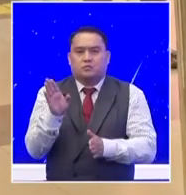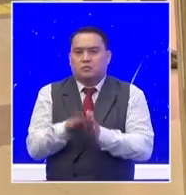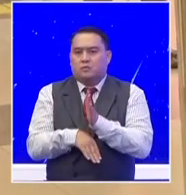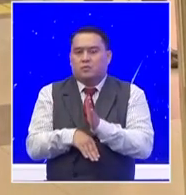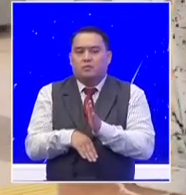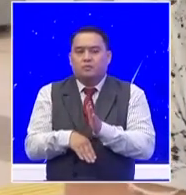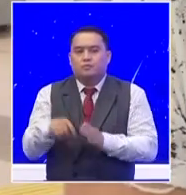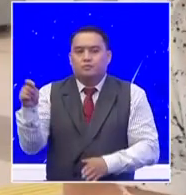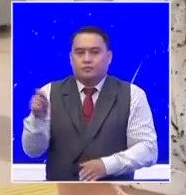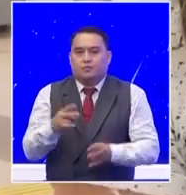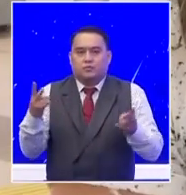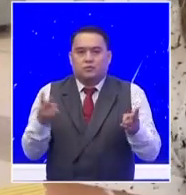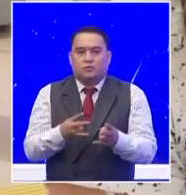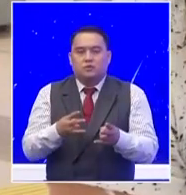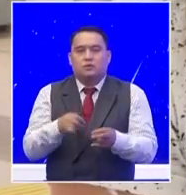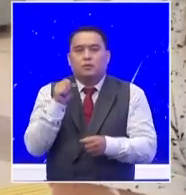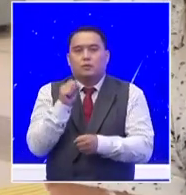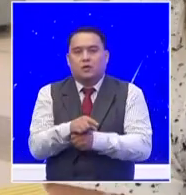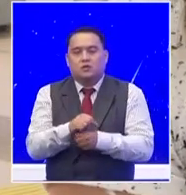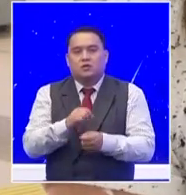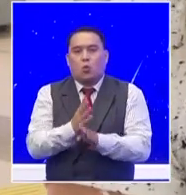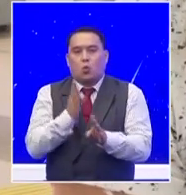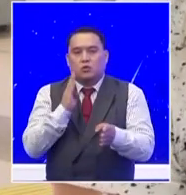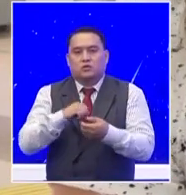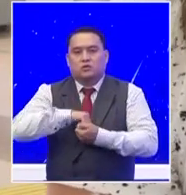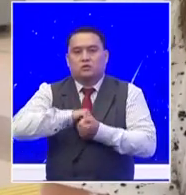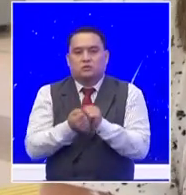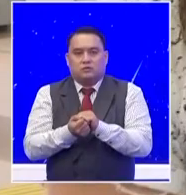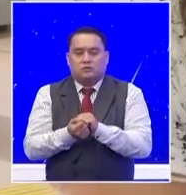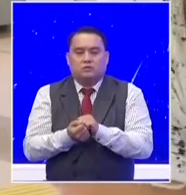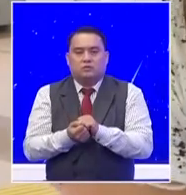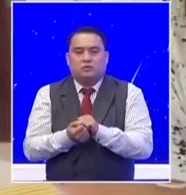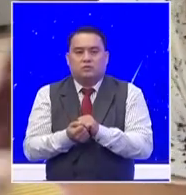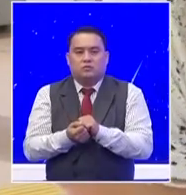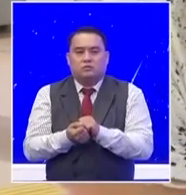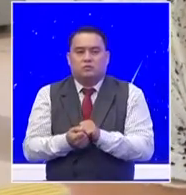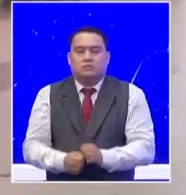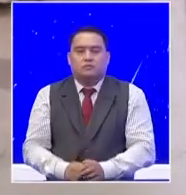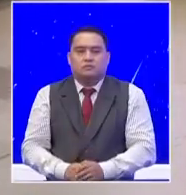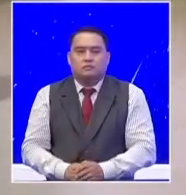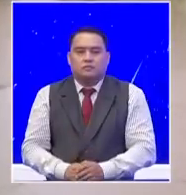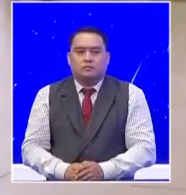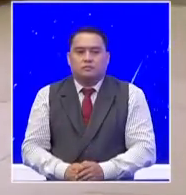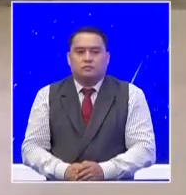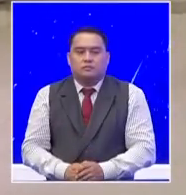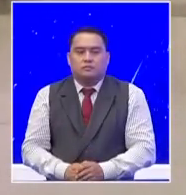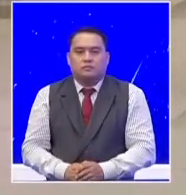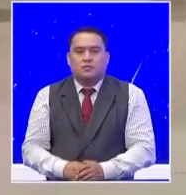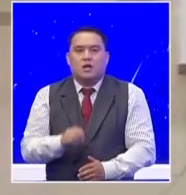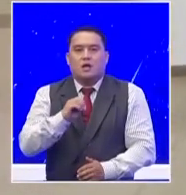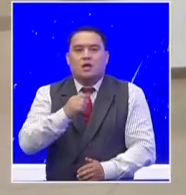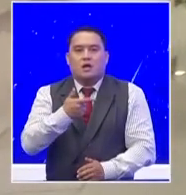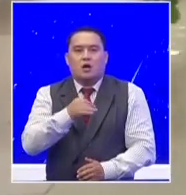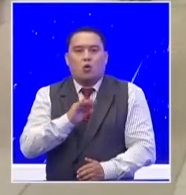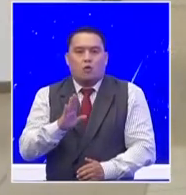Прежде чем прийти в ЦОН, надо запланировать бронь и после с брони пройти. На сегодня через Яков.кз